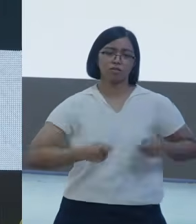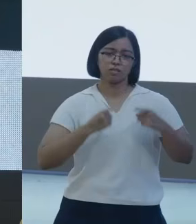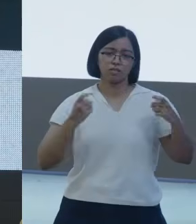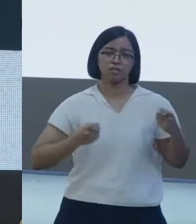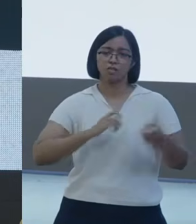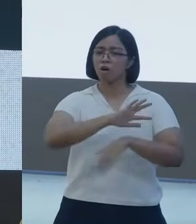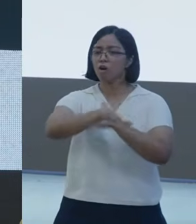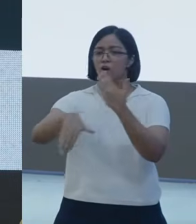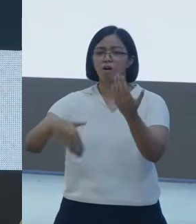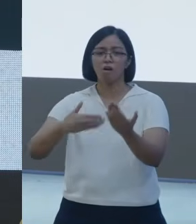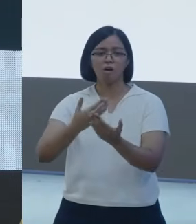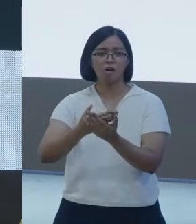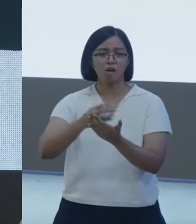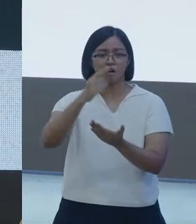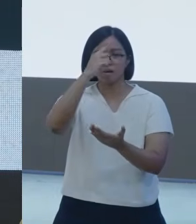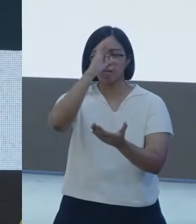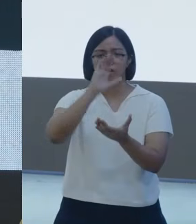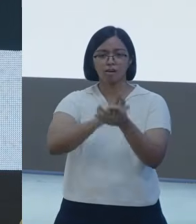sa kanya.